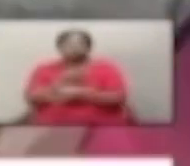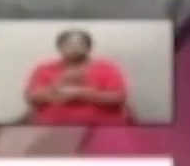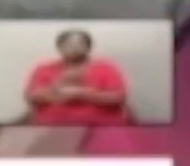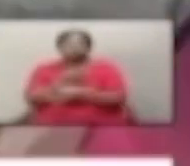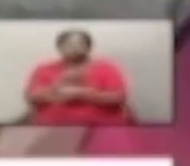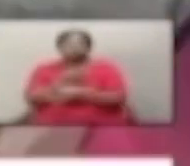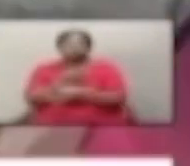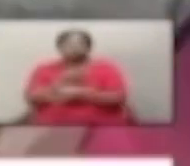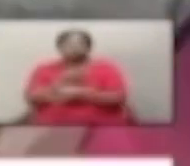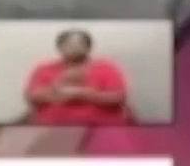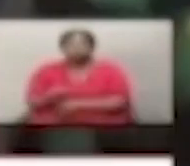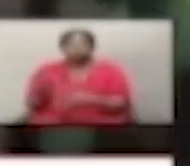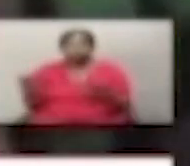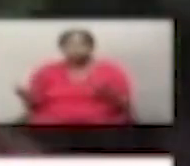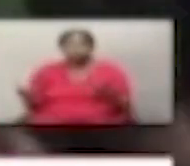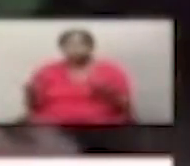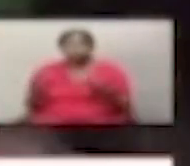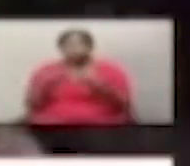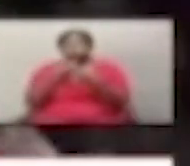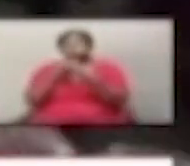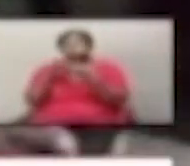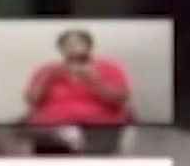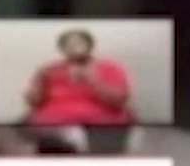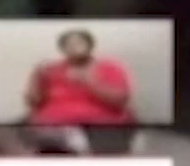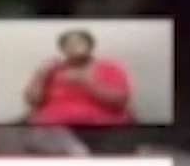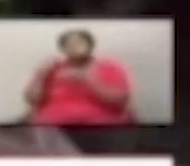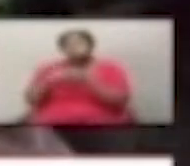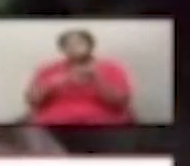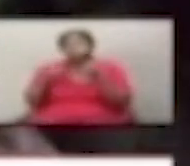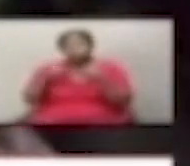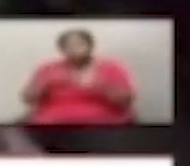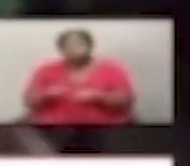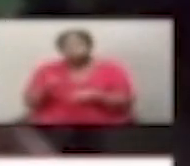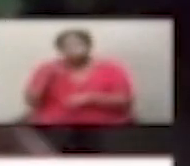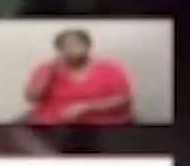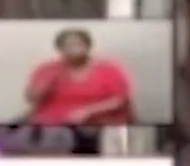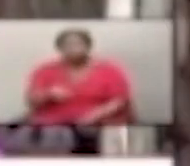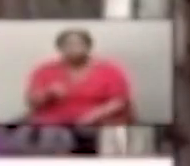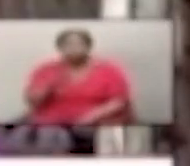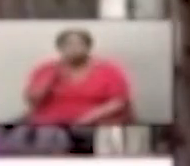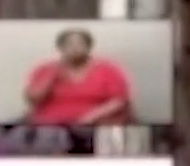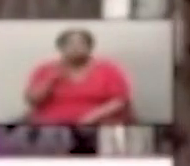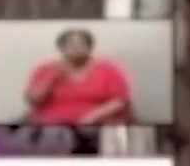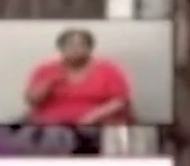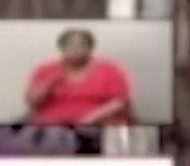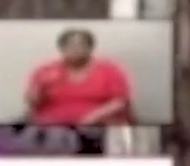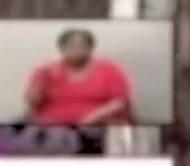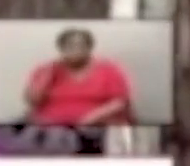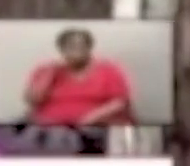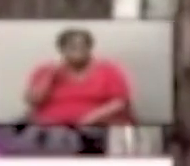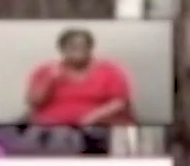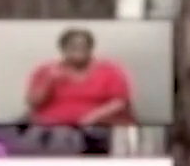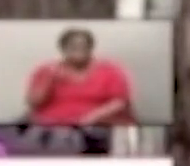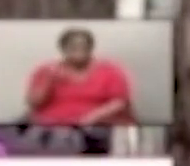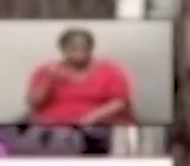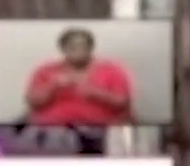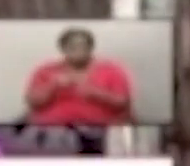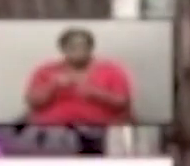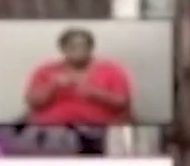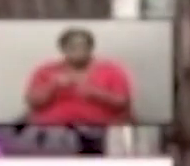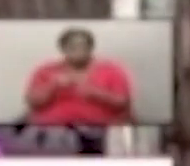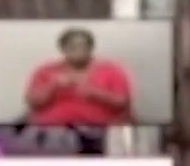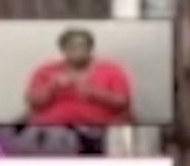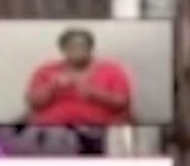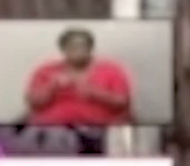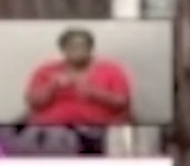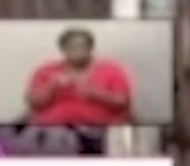Fatuma Namakula muganda wa Namwanje agambye nti ekikolwa kya Nanziri kya bujoozi. Yatukubira ntumugamba munnaye lwaki onayambala engoye